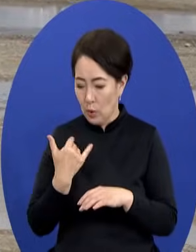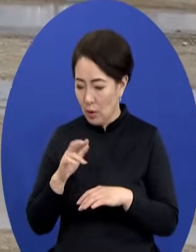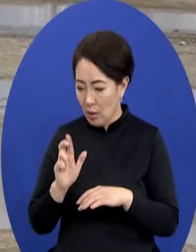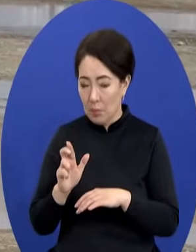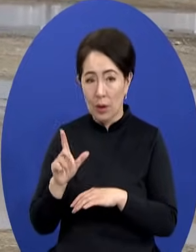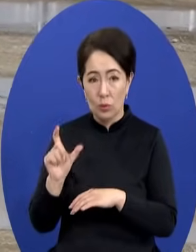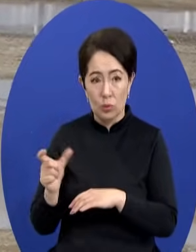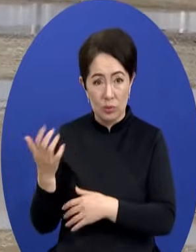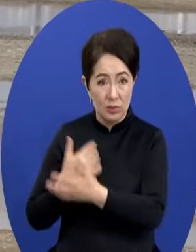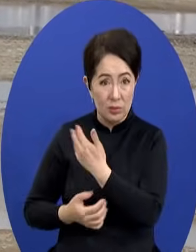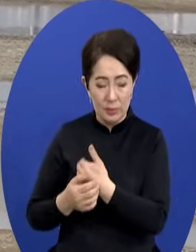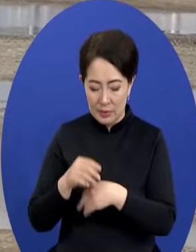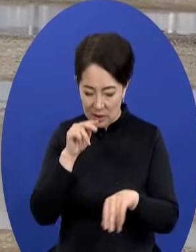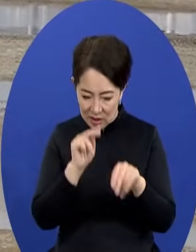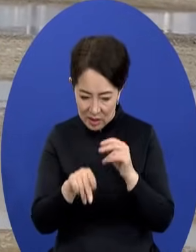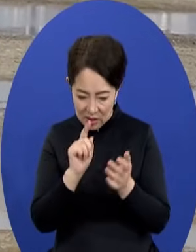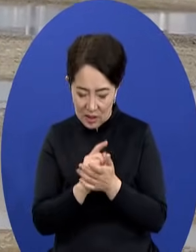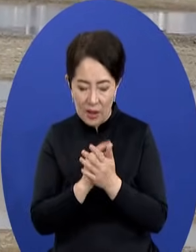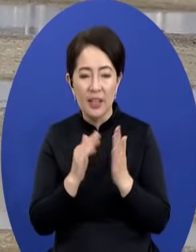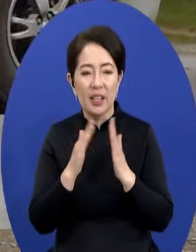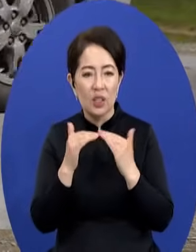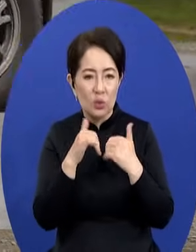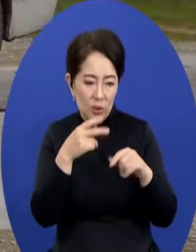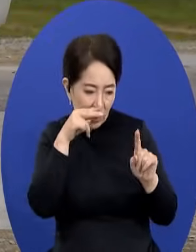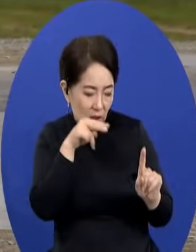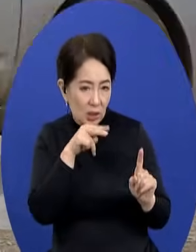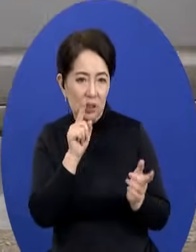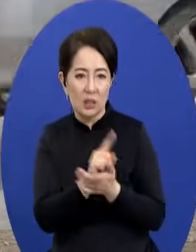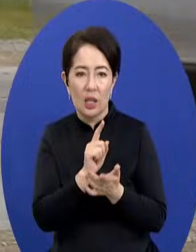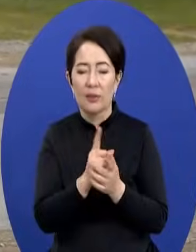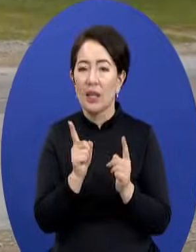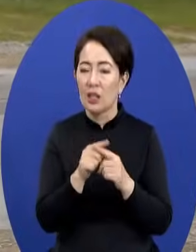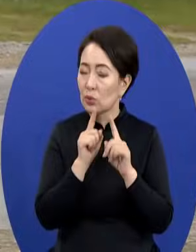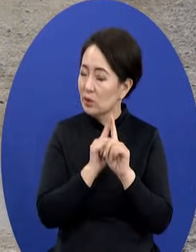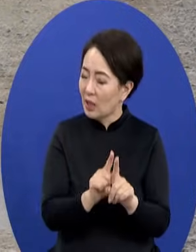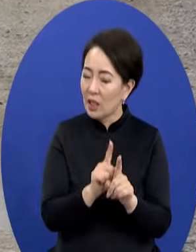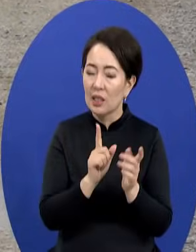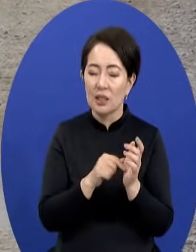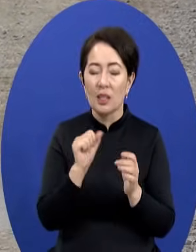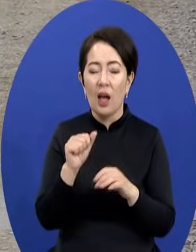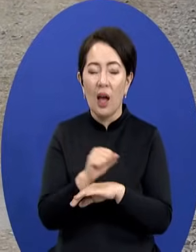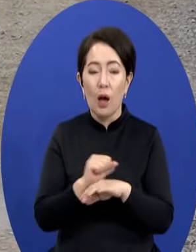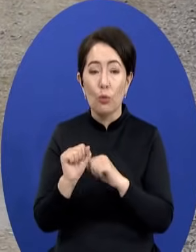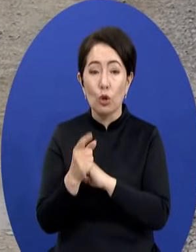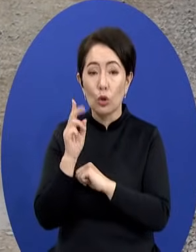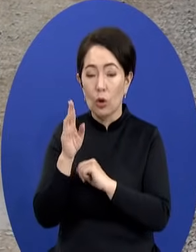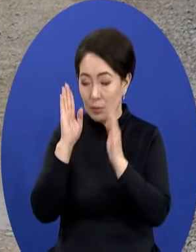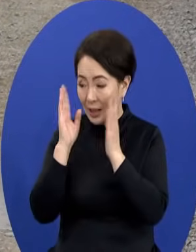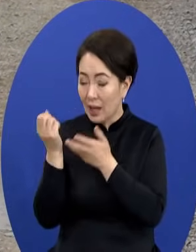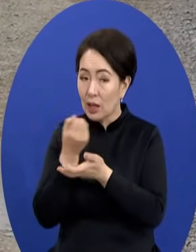бүсээс ирж байгаа иргэдийг шинжилгээгээ өгч гэрийн тусгаарлалтын дэгдлэмэ хатуу баримтлахыг аймгийн онцгой комиссоос анхааруулж байна.